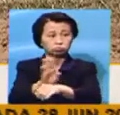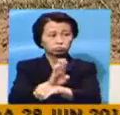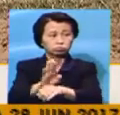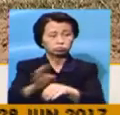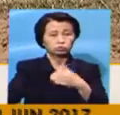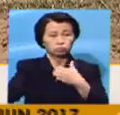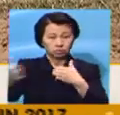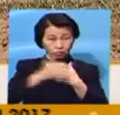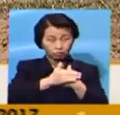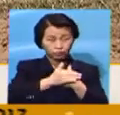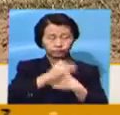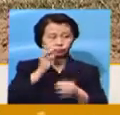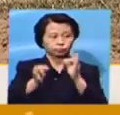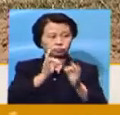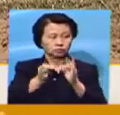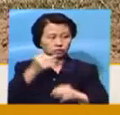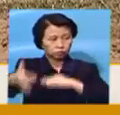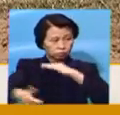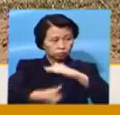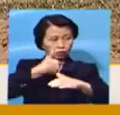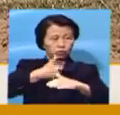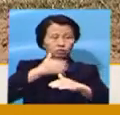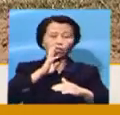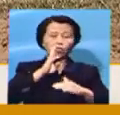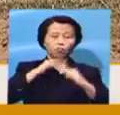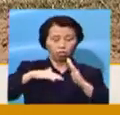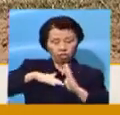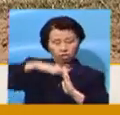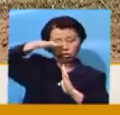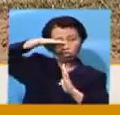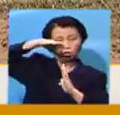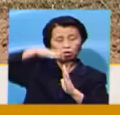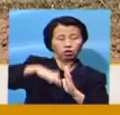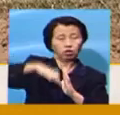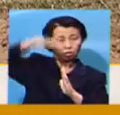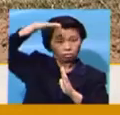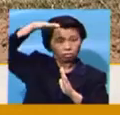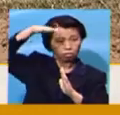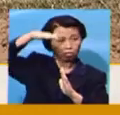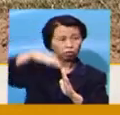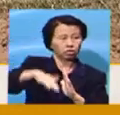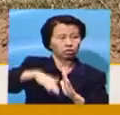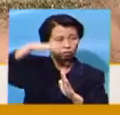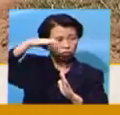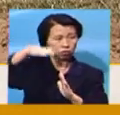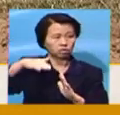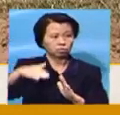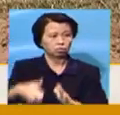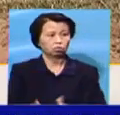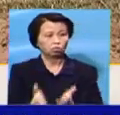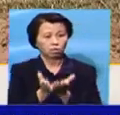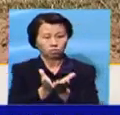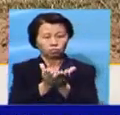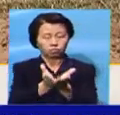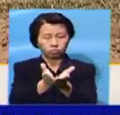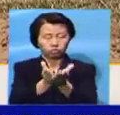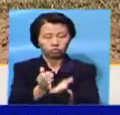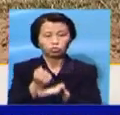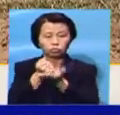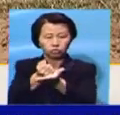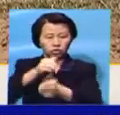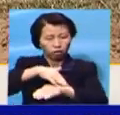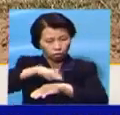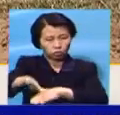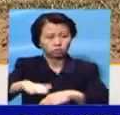balik kalau Akak masuk dalam tenggelamlah yangantar kat dalam rumah tumpang majiran sebelah